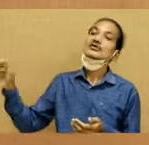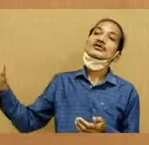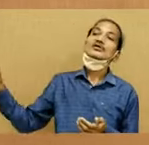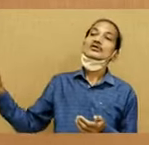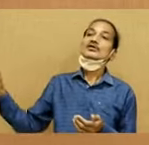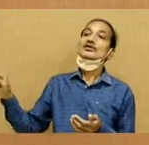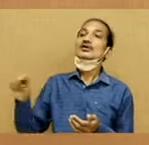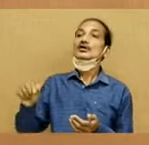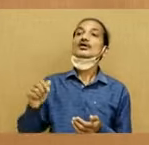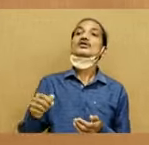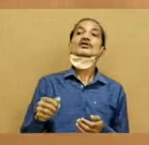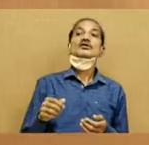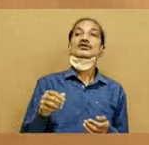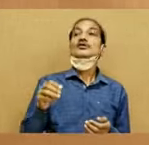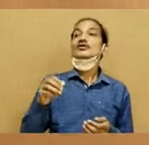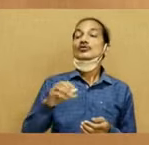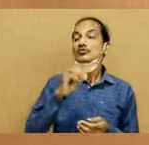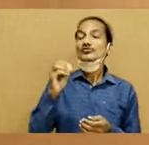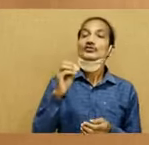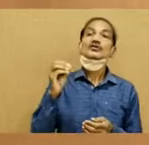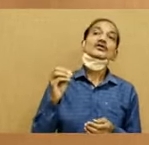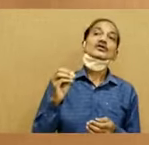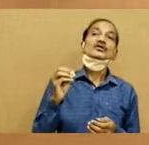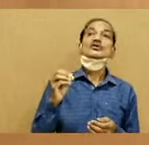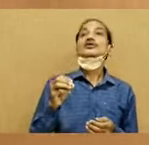5,387 ଗ୍ରାମ ପଞ୍ଚାୟତରେ